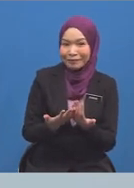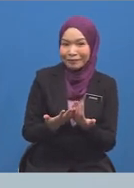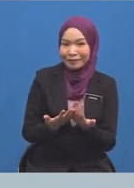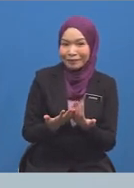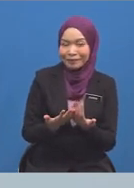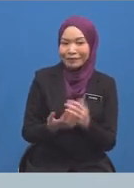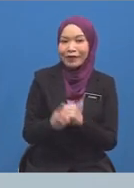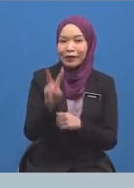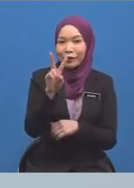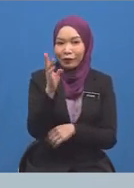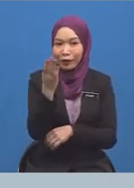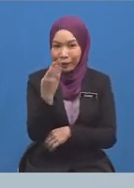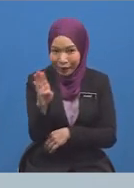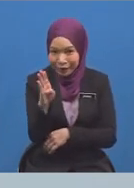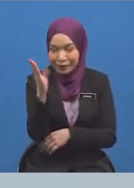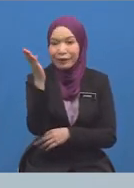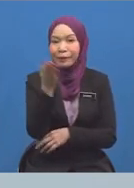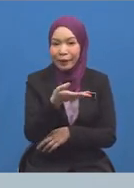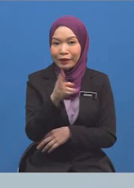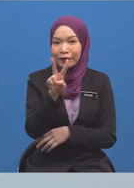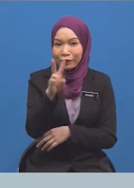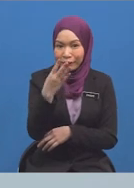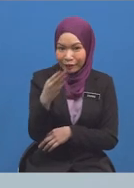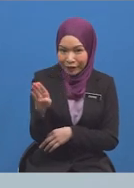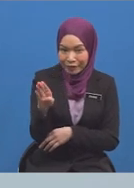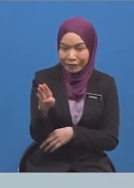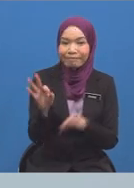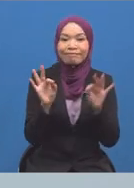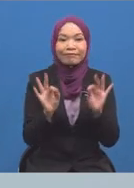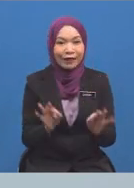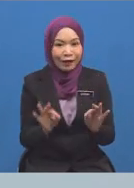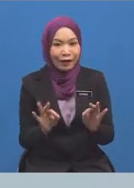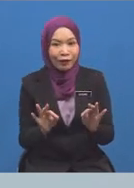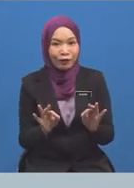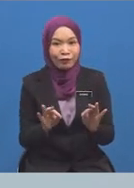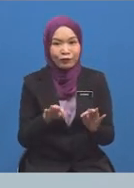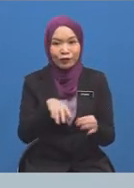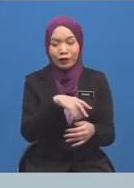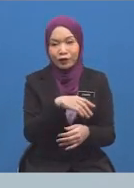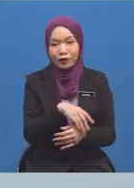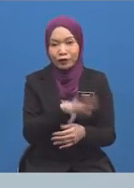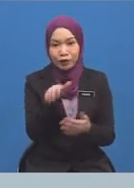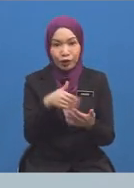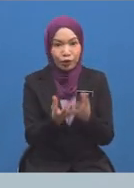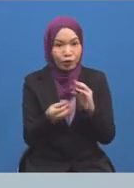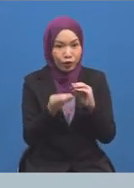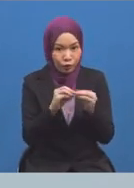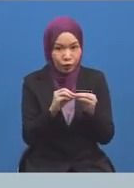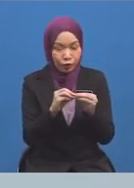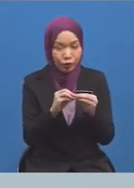sabayong murid-murid apabila pengangkut dan penyebut mempunyai yang sama